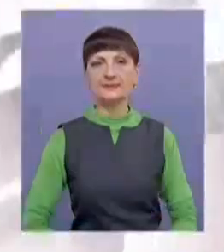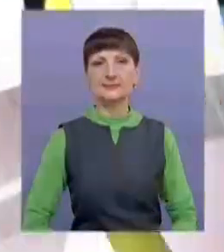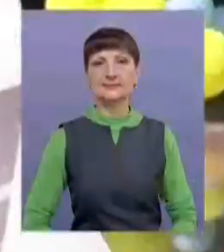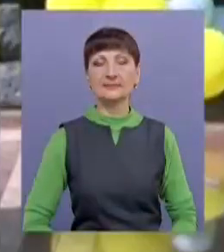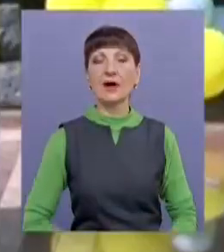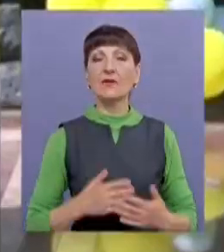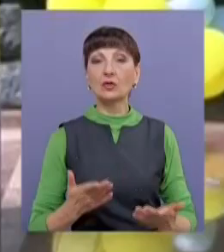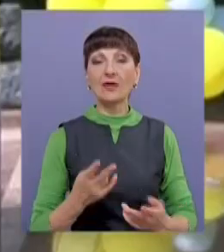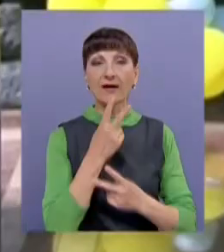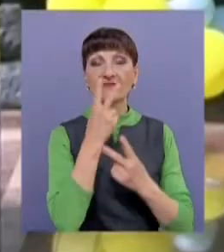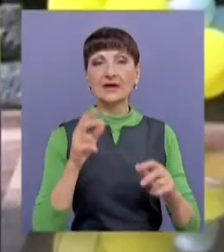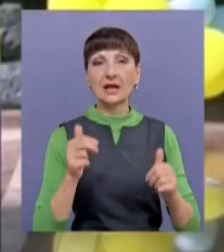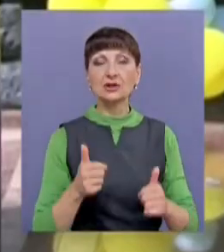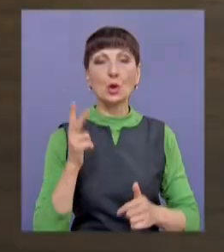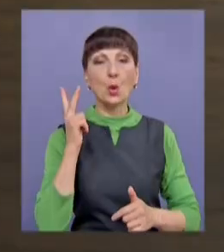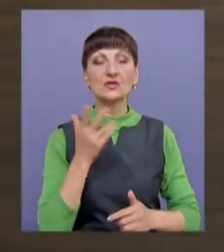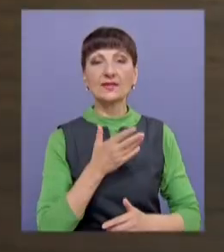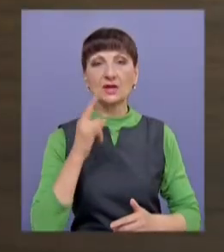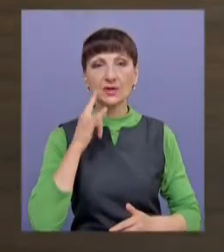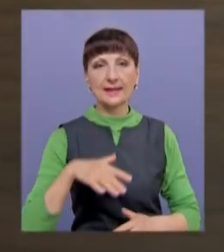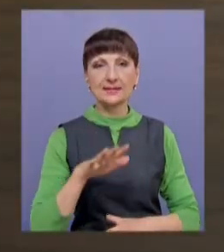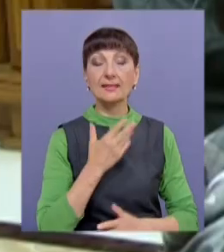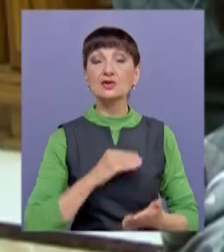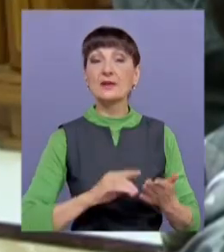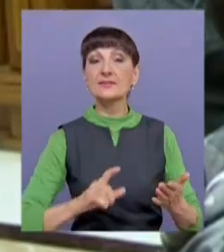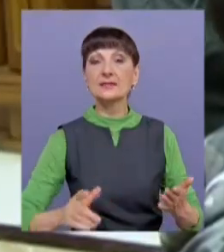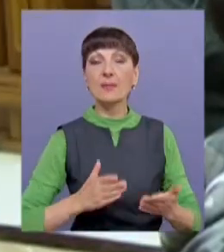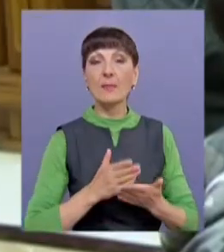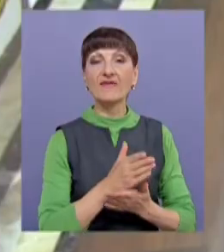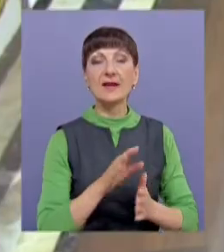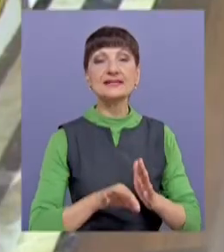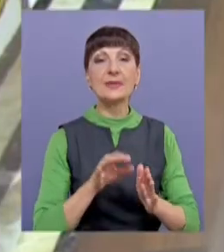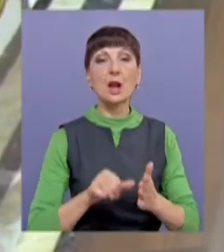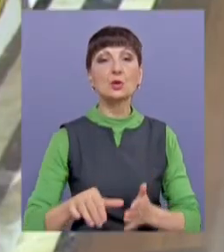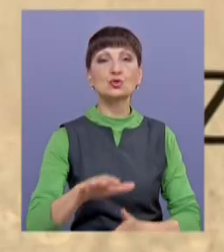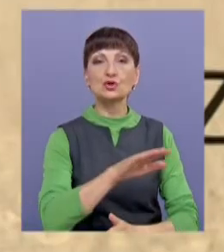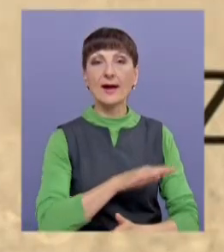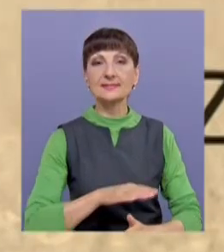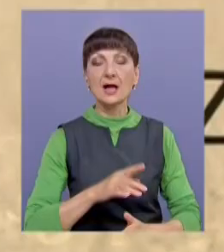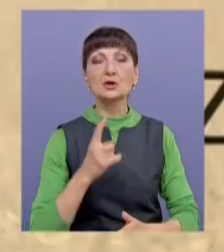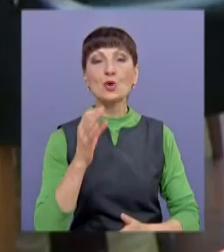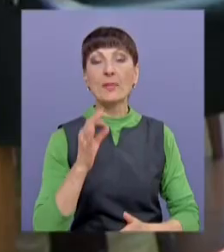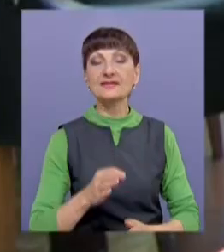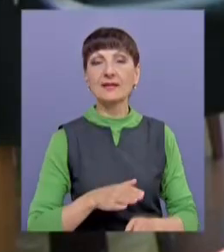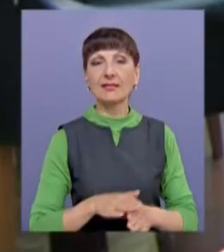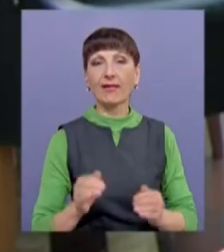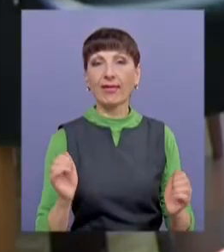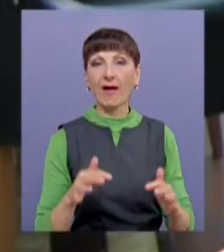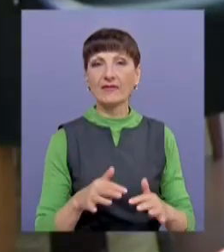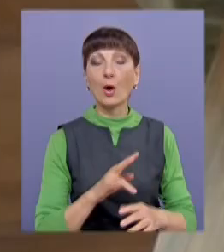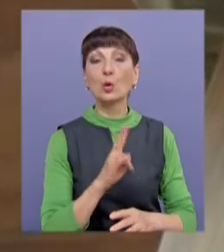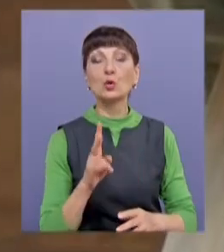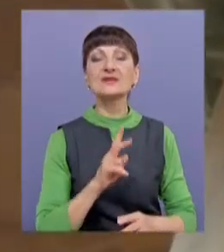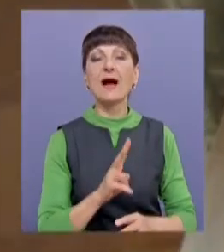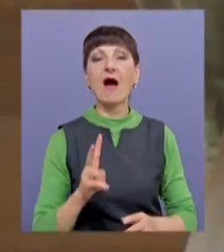Вот так выглядит консульство нашей страны. Наши корреспонденты побывали на избирательном участке со 100% явкой. Кто и за